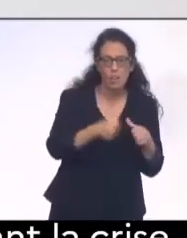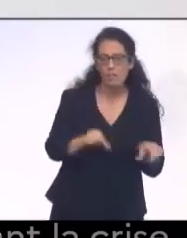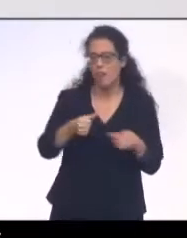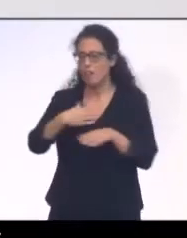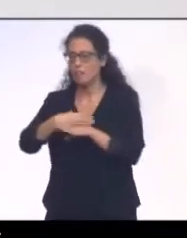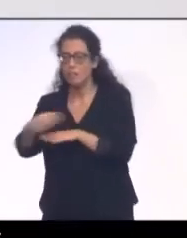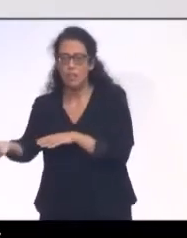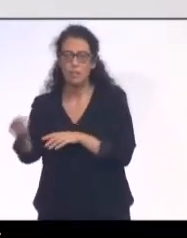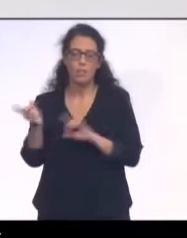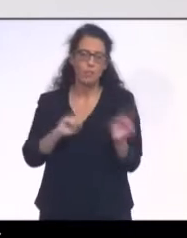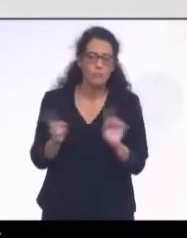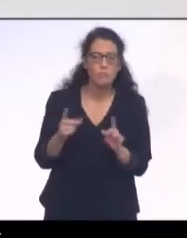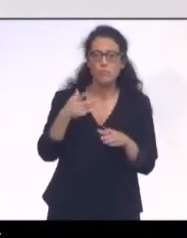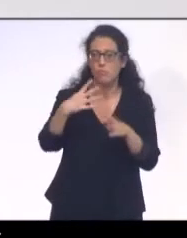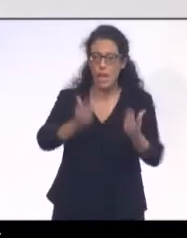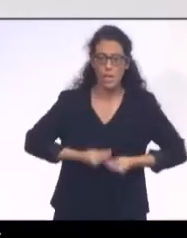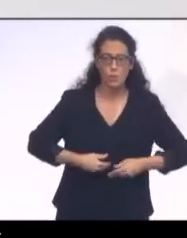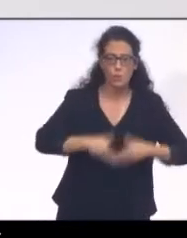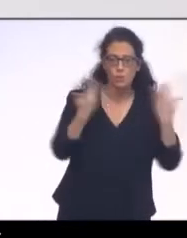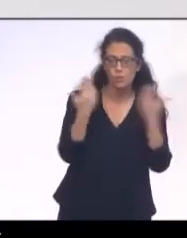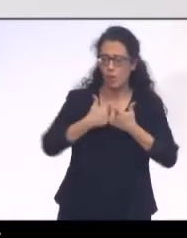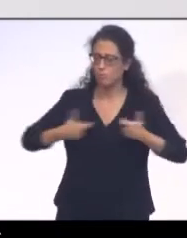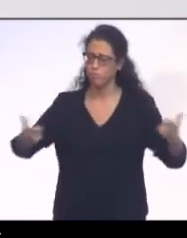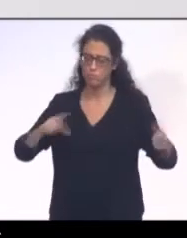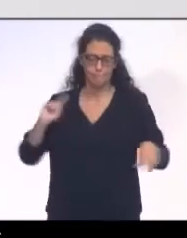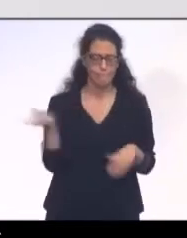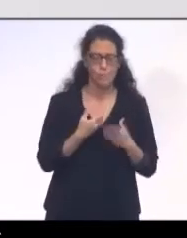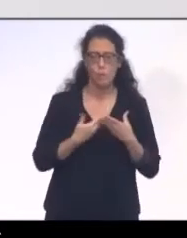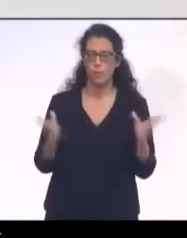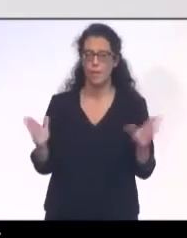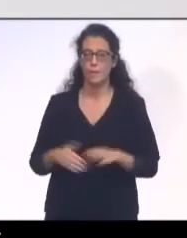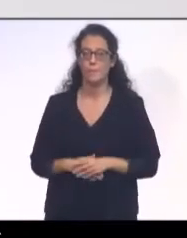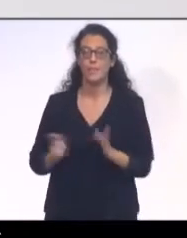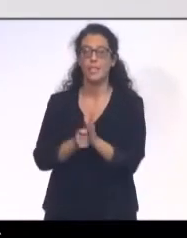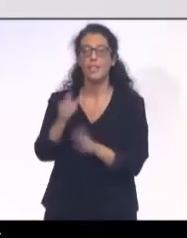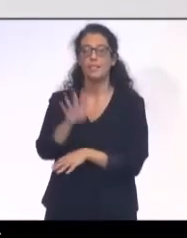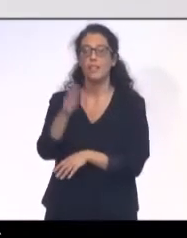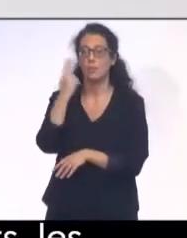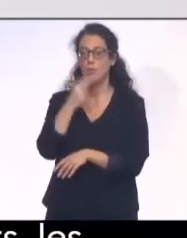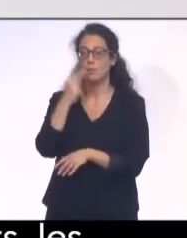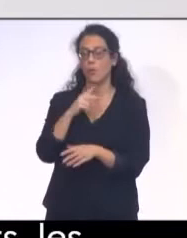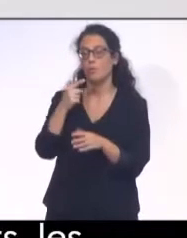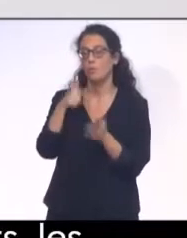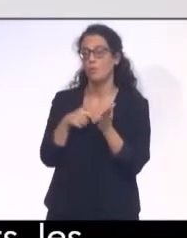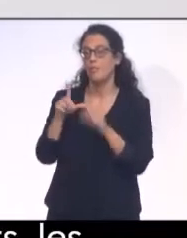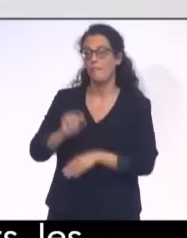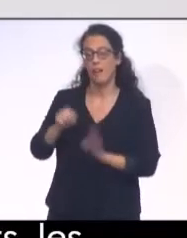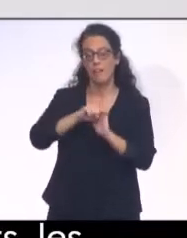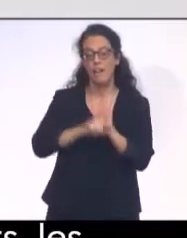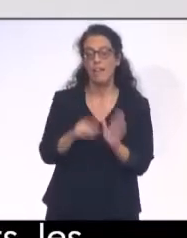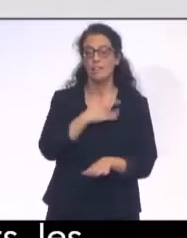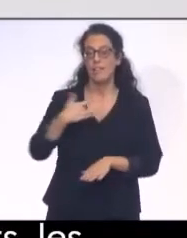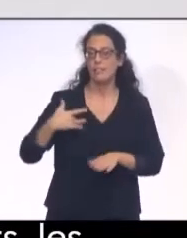et les plateformes de répit restent ouvertes. À compter du 5 novembre 2020, les règles sanitaires sont réactualisées avec le